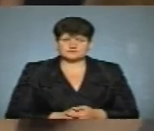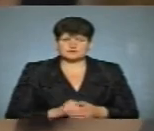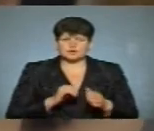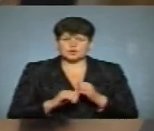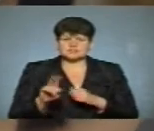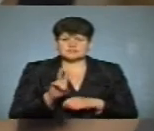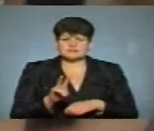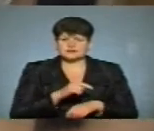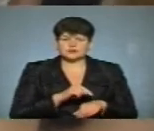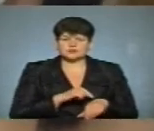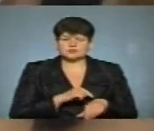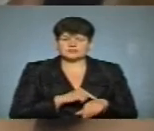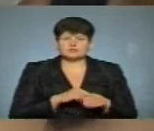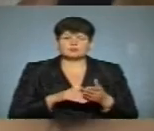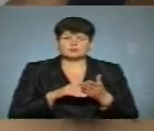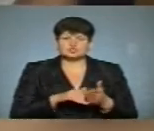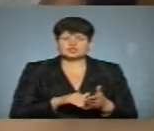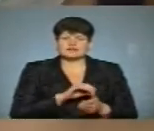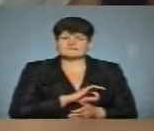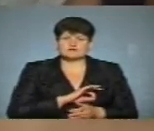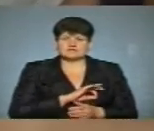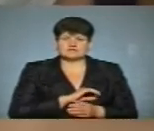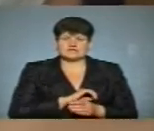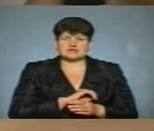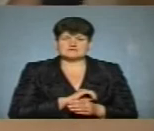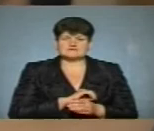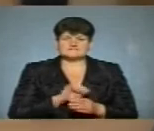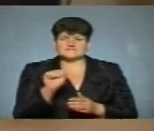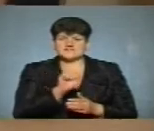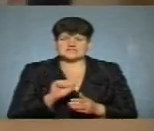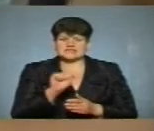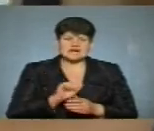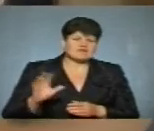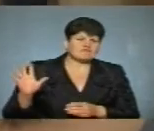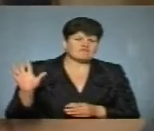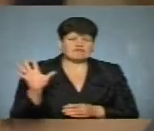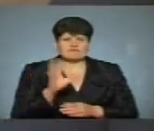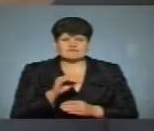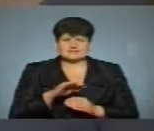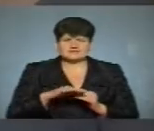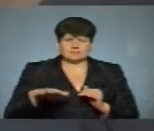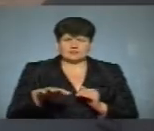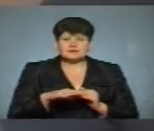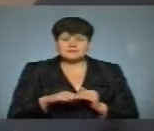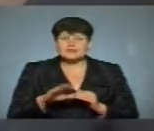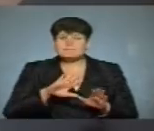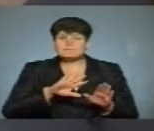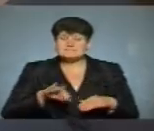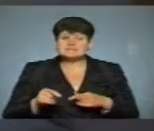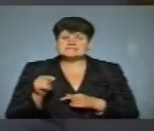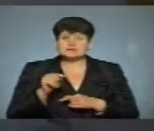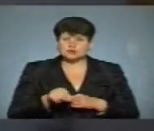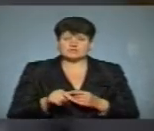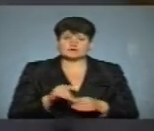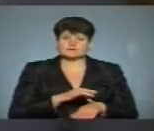Кожних 2 години помічник вихователя протирає дезасобами всі поверхні. Після того, як